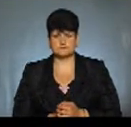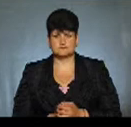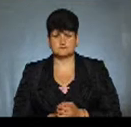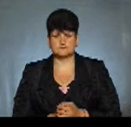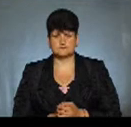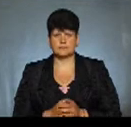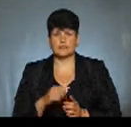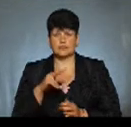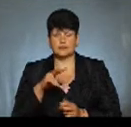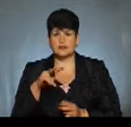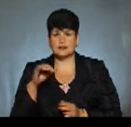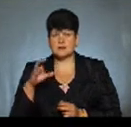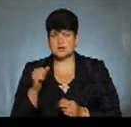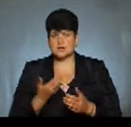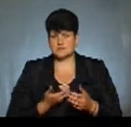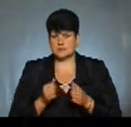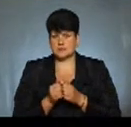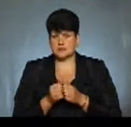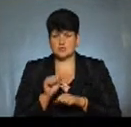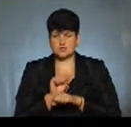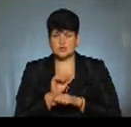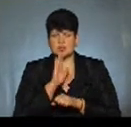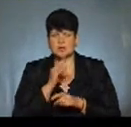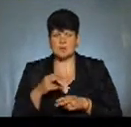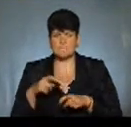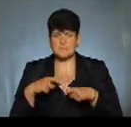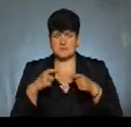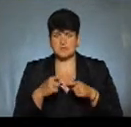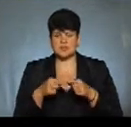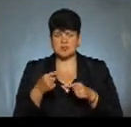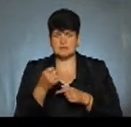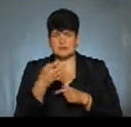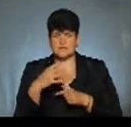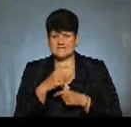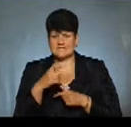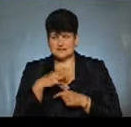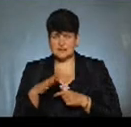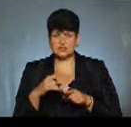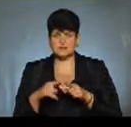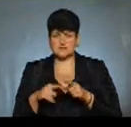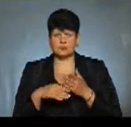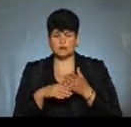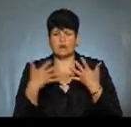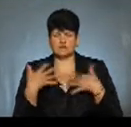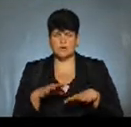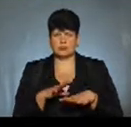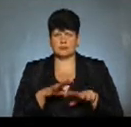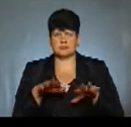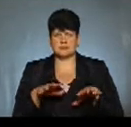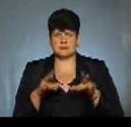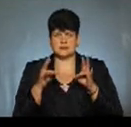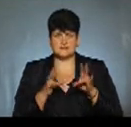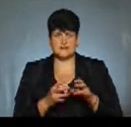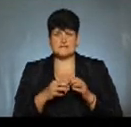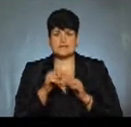Любов Лиса живе неподалік зупинки. Жінка прибігла хвилин через 15 після удару блискавки. Швидка вже була на місці трагедії. Каже, серед тих,